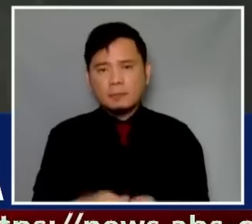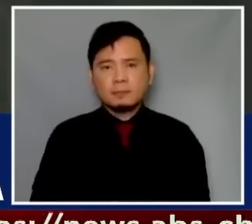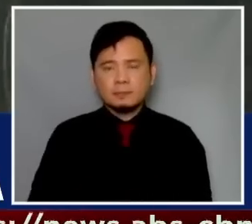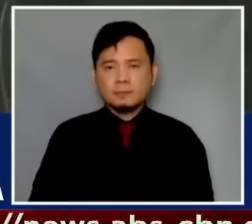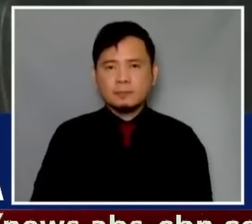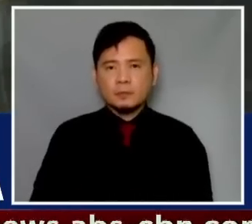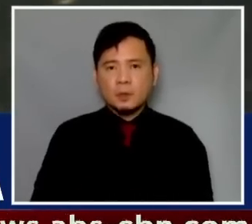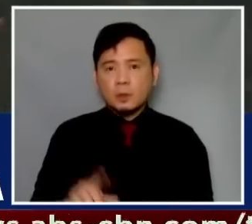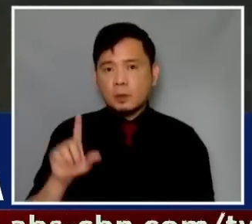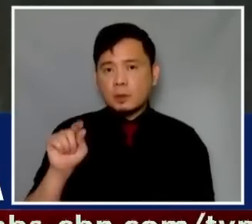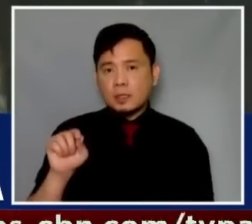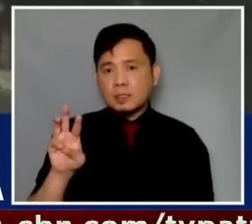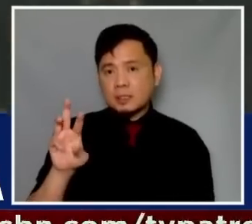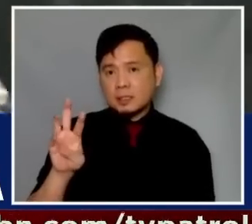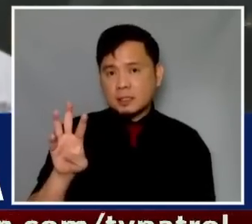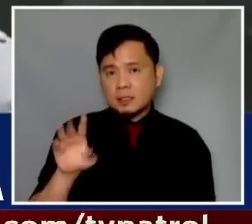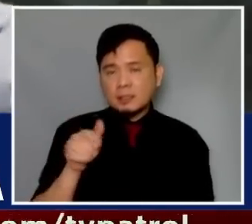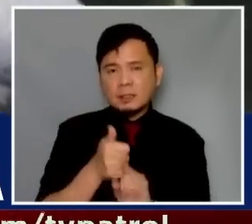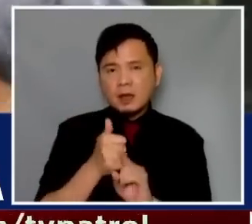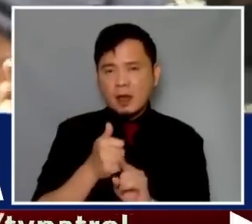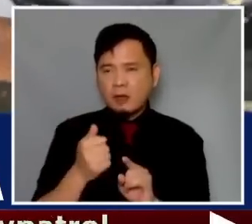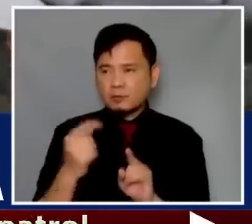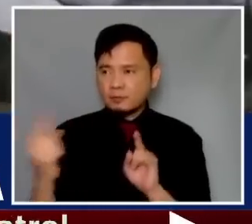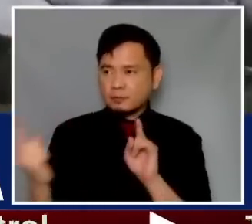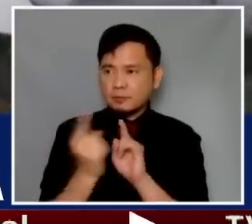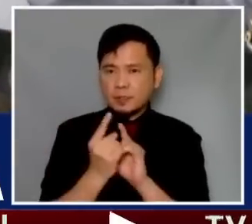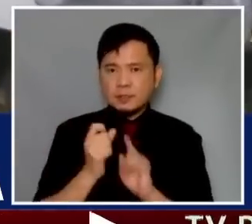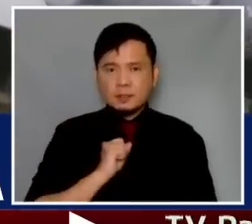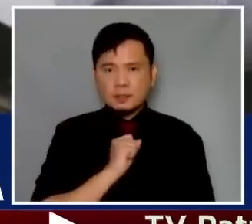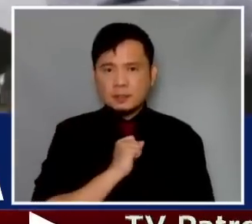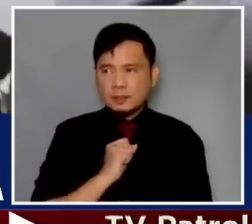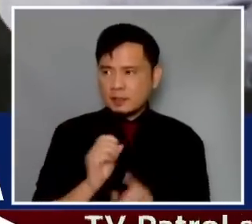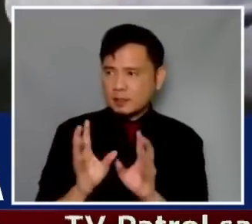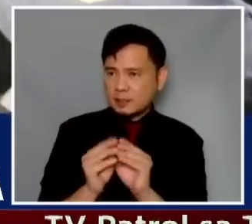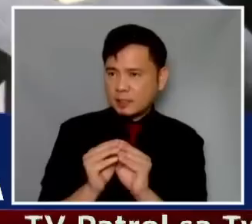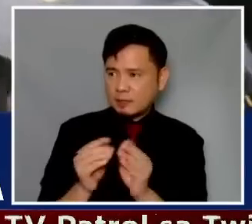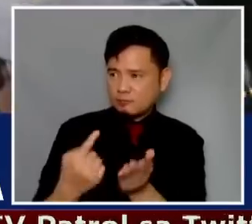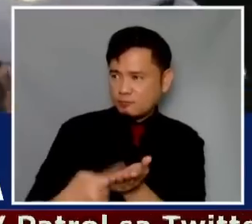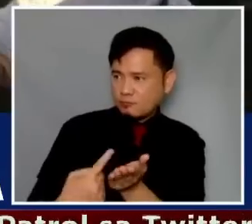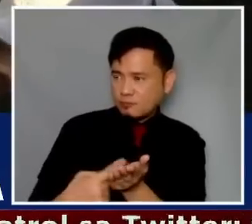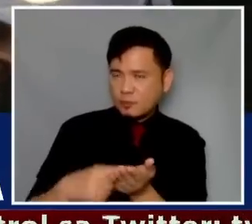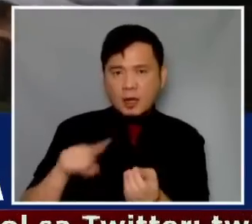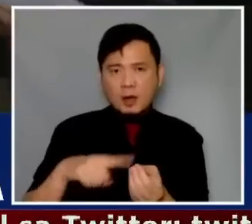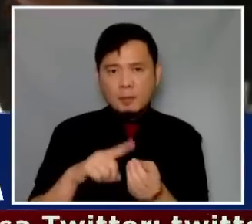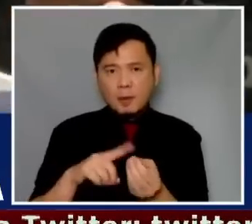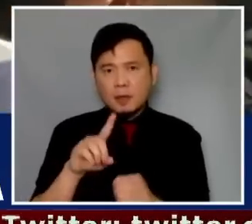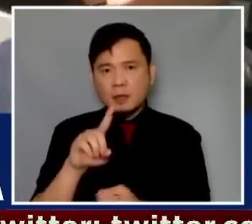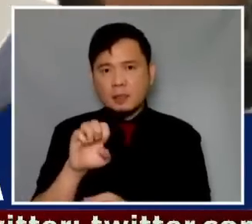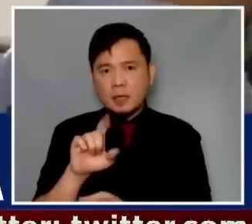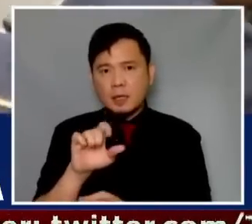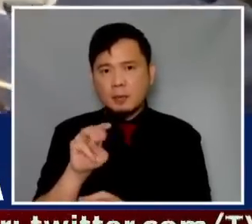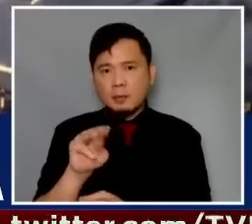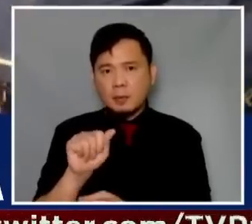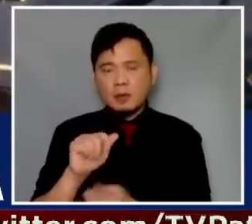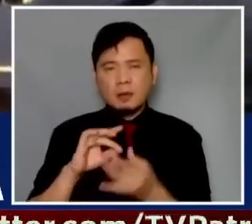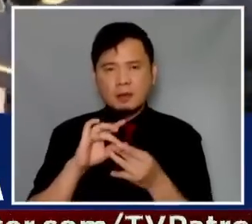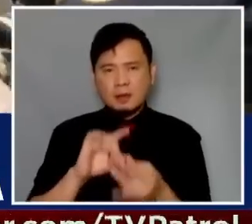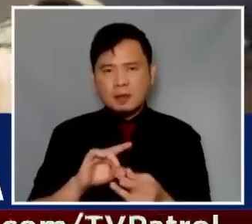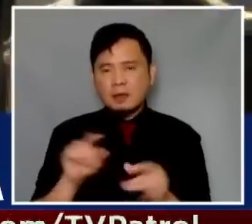si Espinosa sa mga pagdinig sa Senado bilang testigo sa sinasabing kaugnayan ni De Lima sa illegal na drug